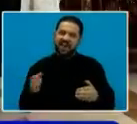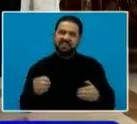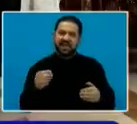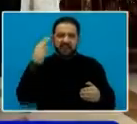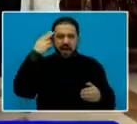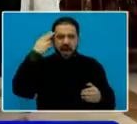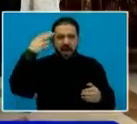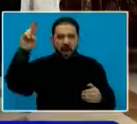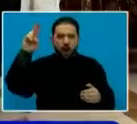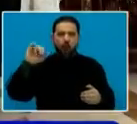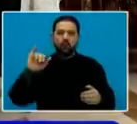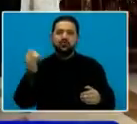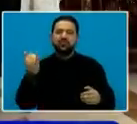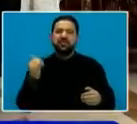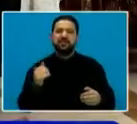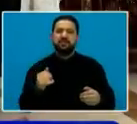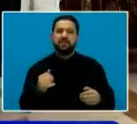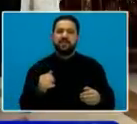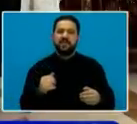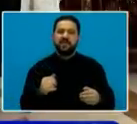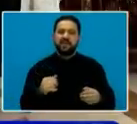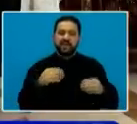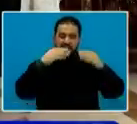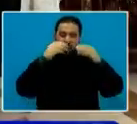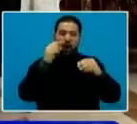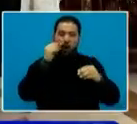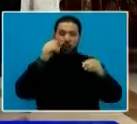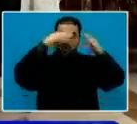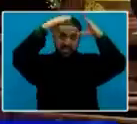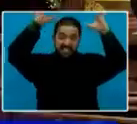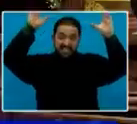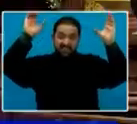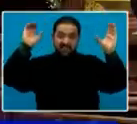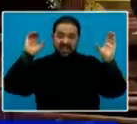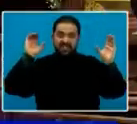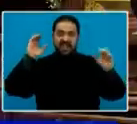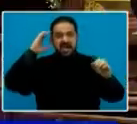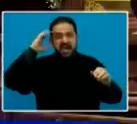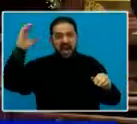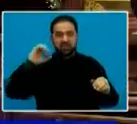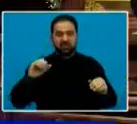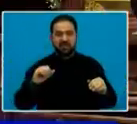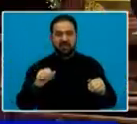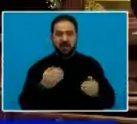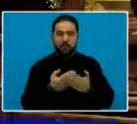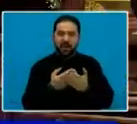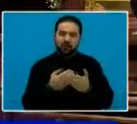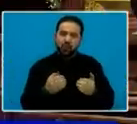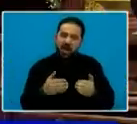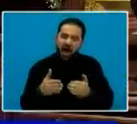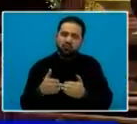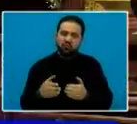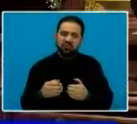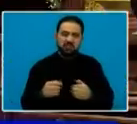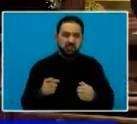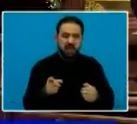și Sfântul Creștin, pentru că ajungem fiecare în viața personală să admirăm